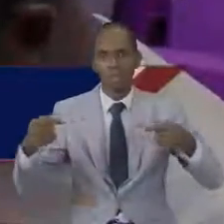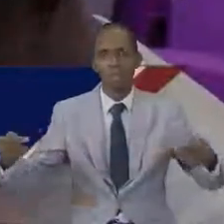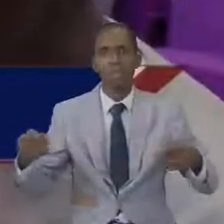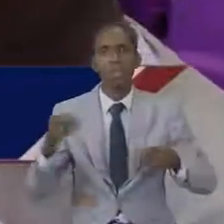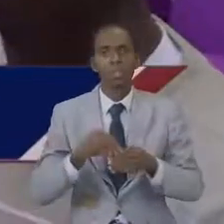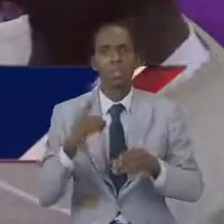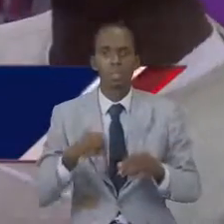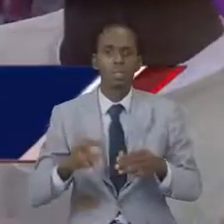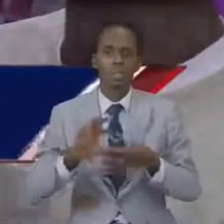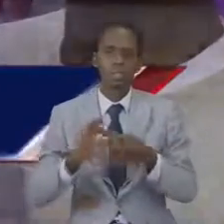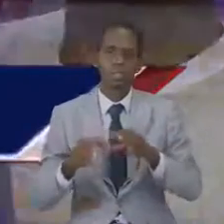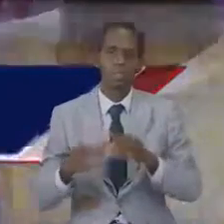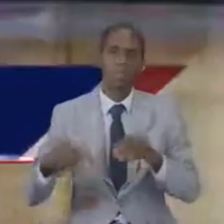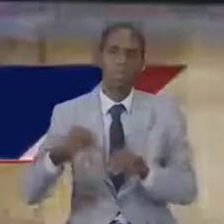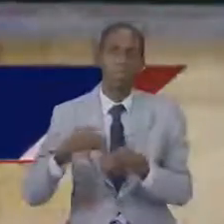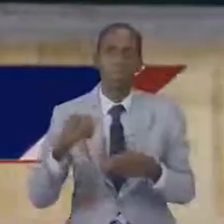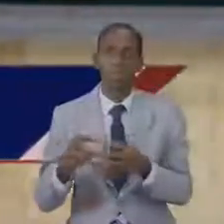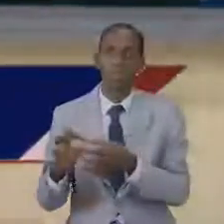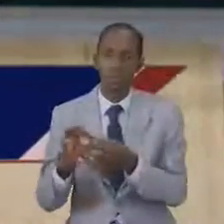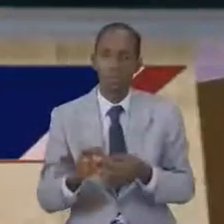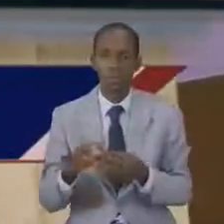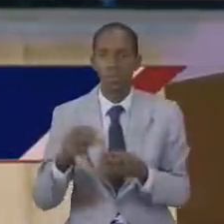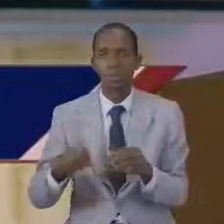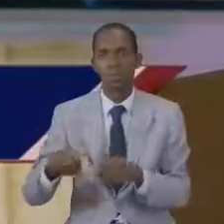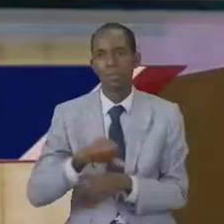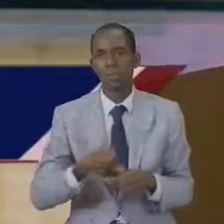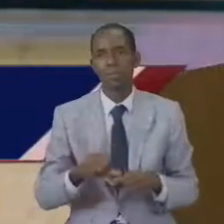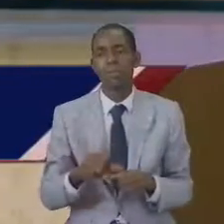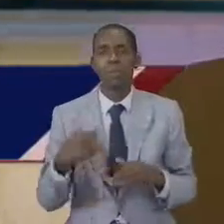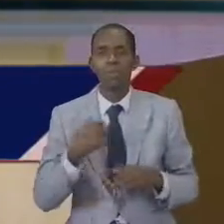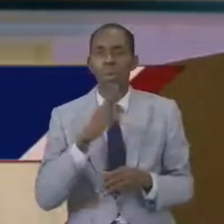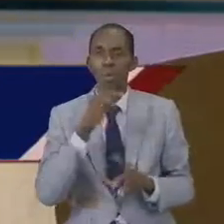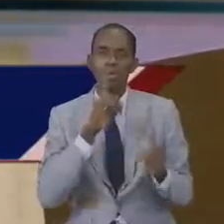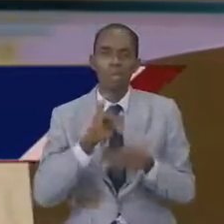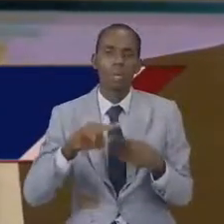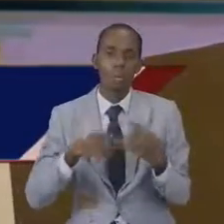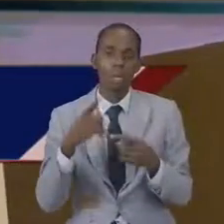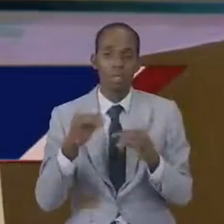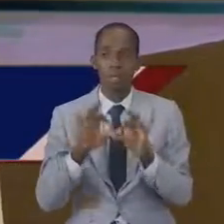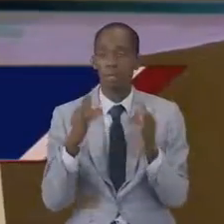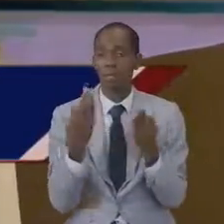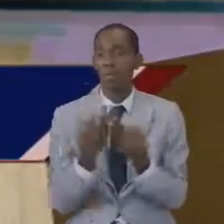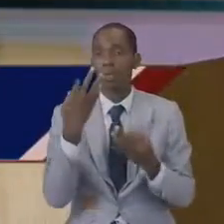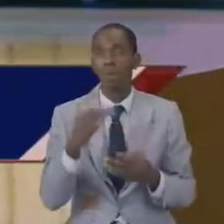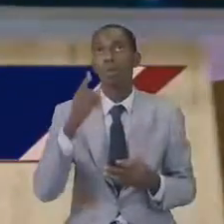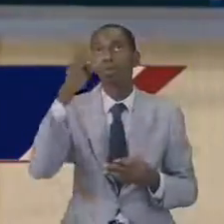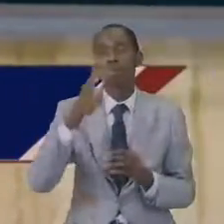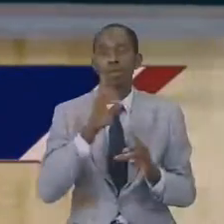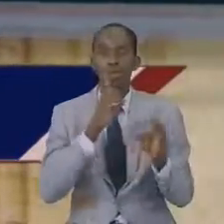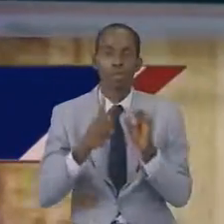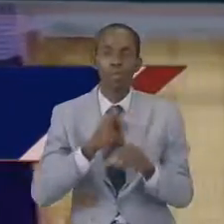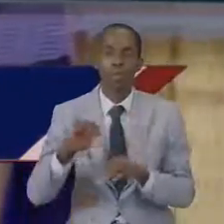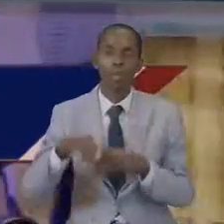se met la division dans la communion nous parlons maintenant de la famille de Dieu maintenant nous parlons